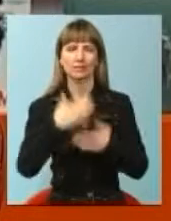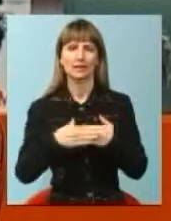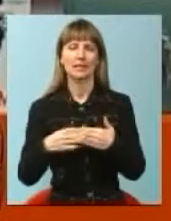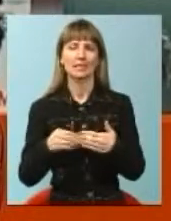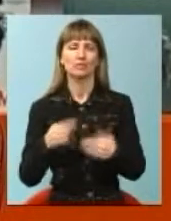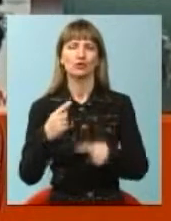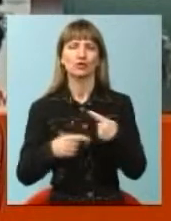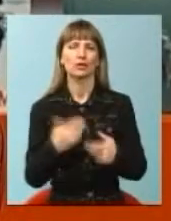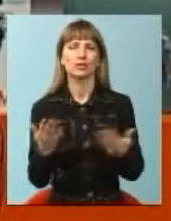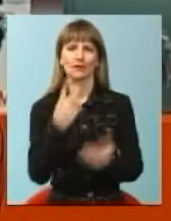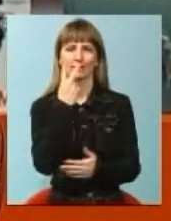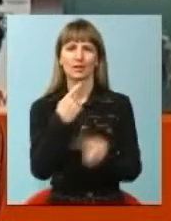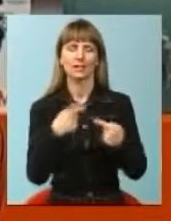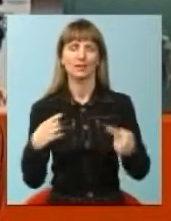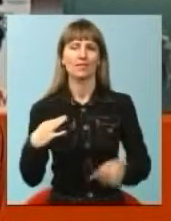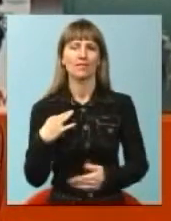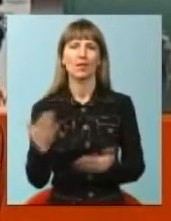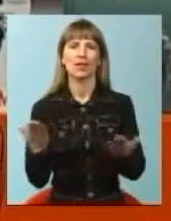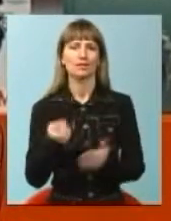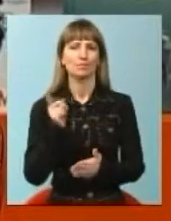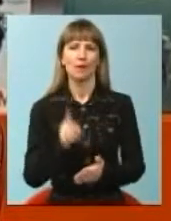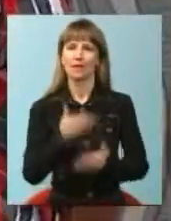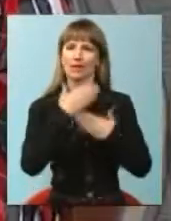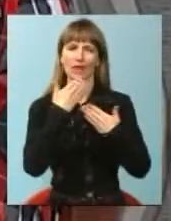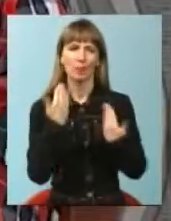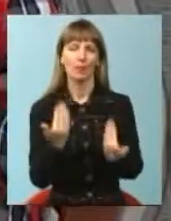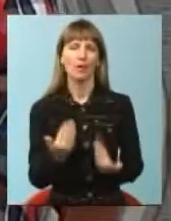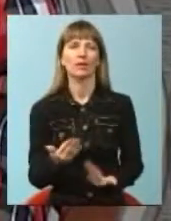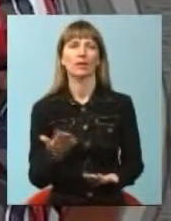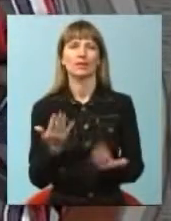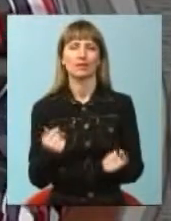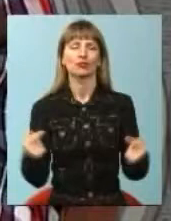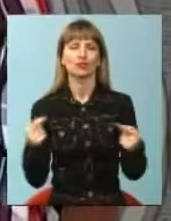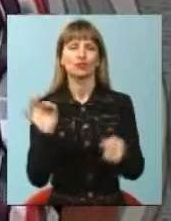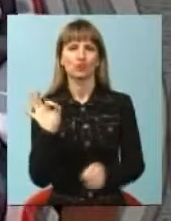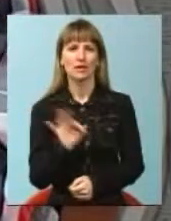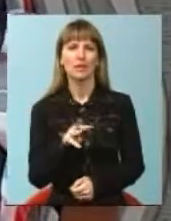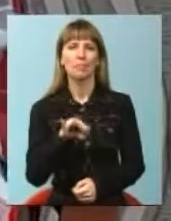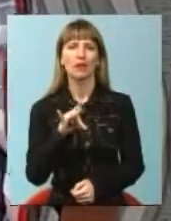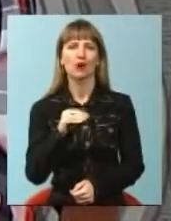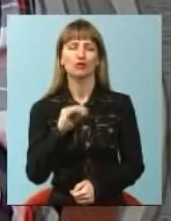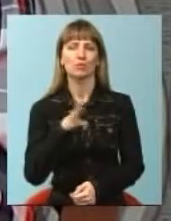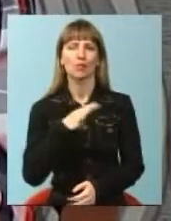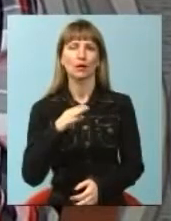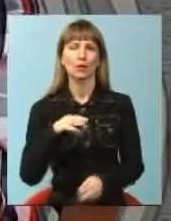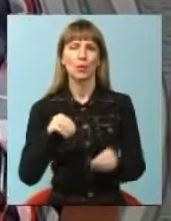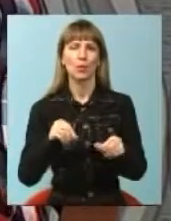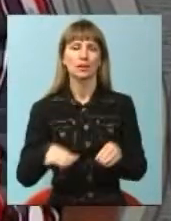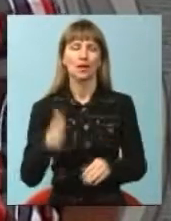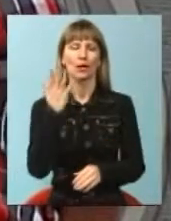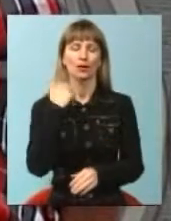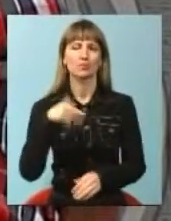яке бачимо різні речі, яких справді немає. Так, дуже часто міражі бувають у пустелях. Наприклад, коли ти